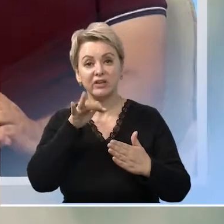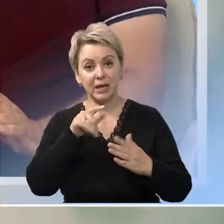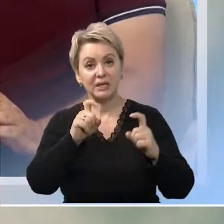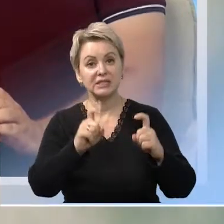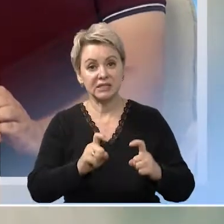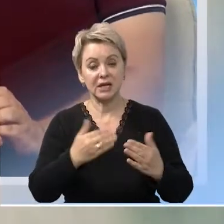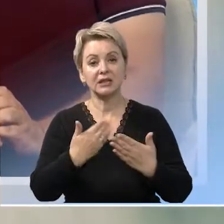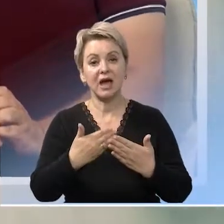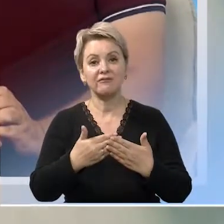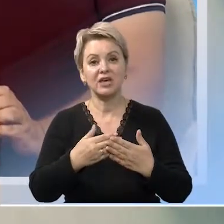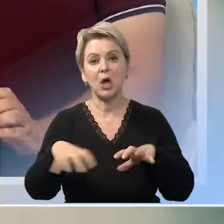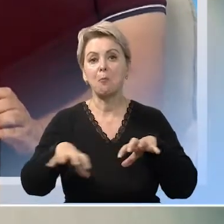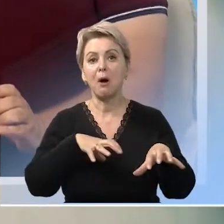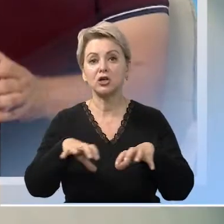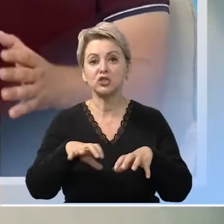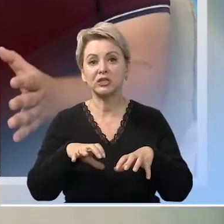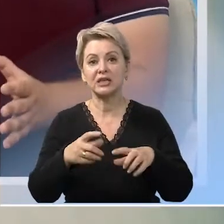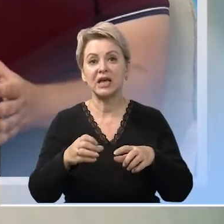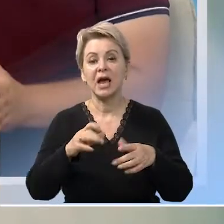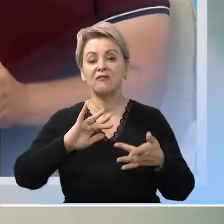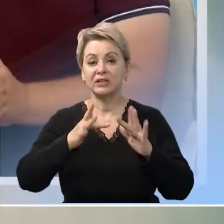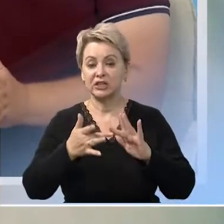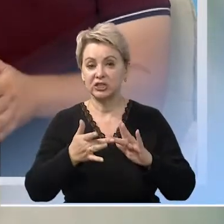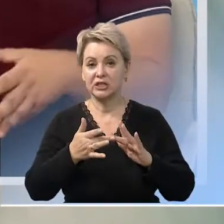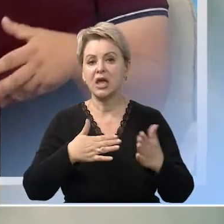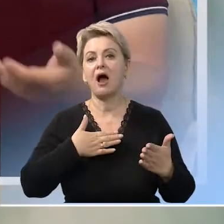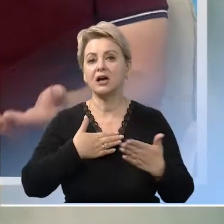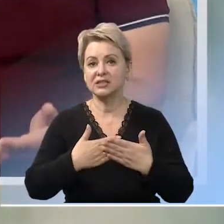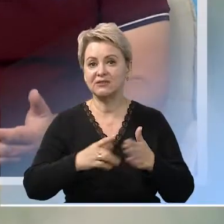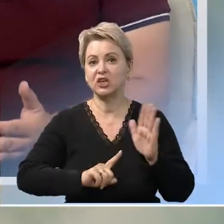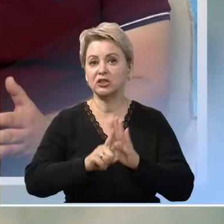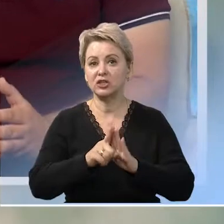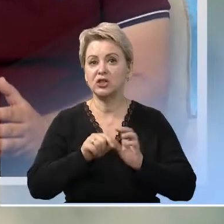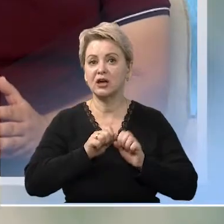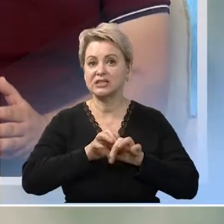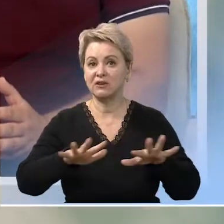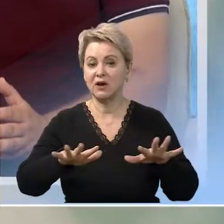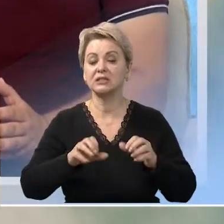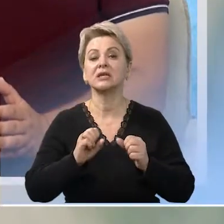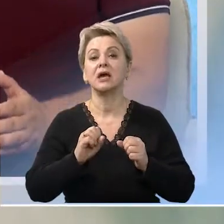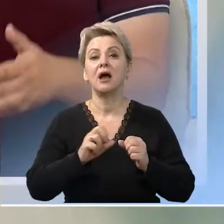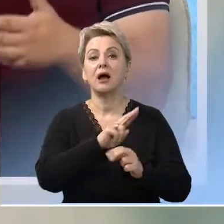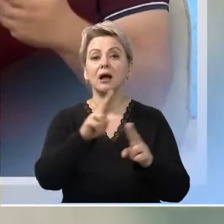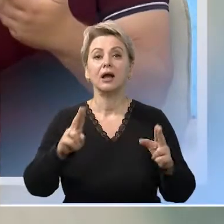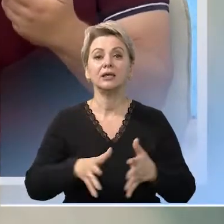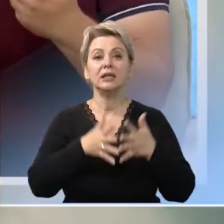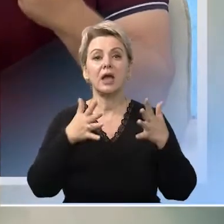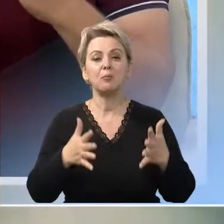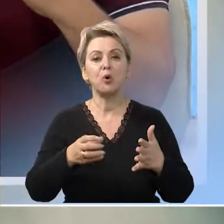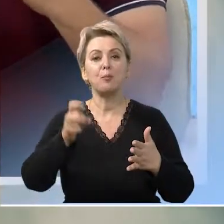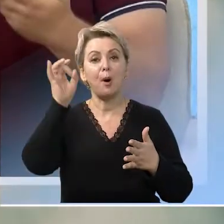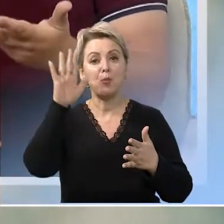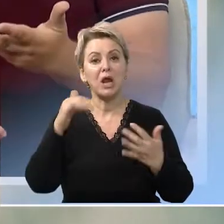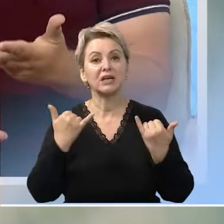времени, наверное, мошенничество в IT-сфере, они, наверное, ну, активизировались, наверное, да? Какие